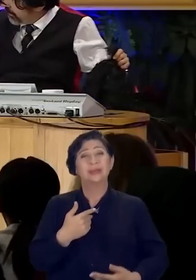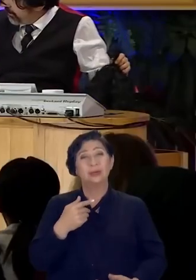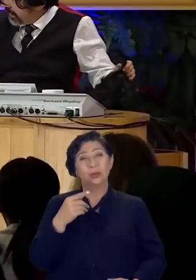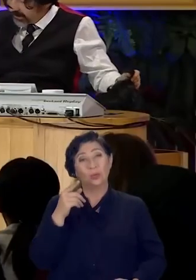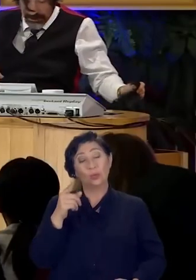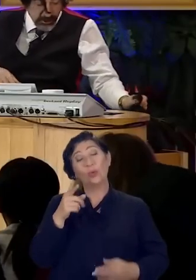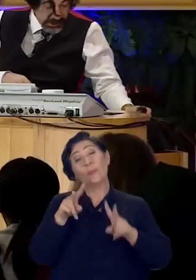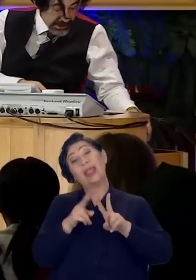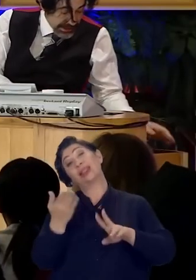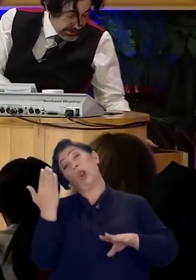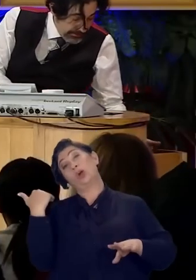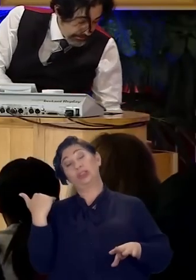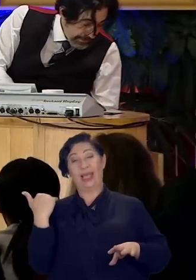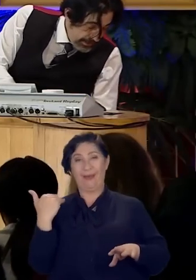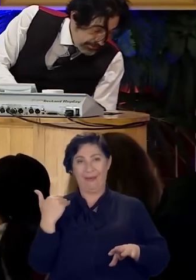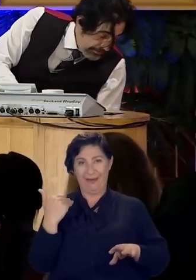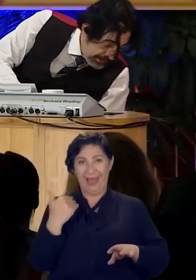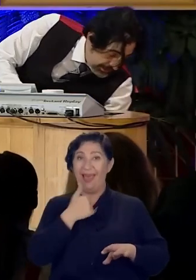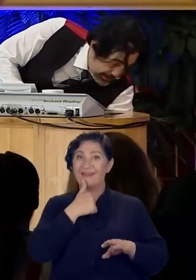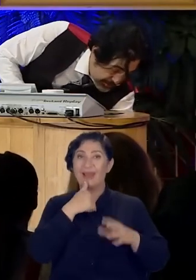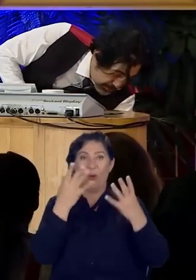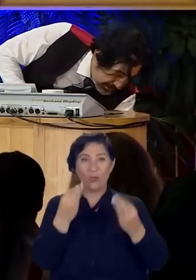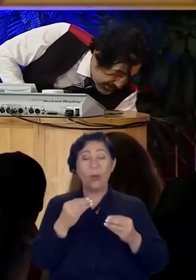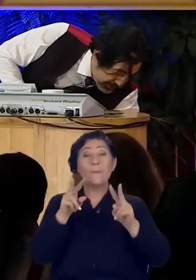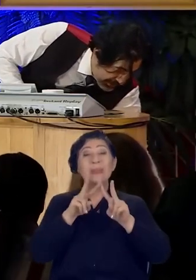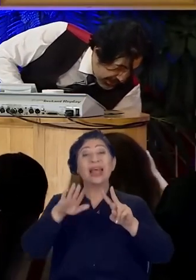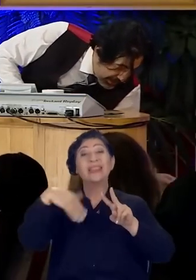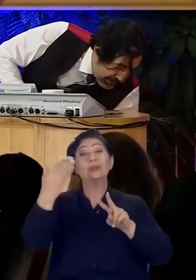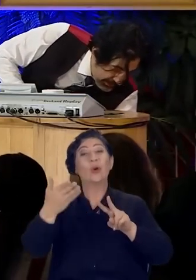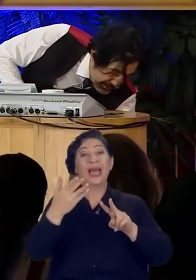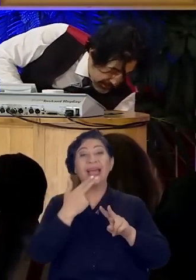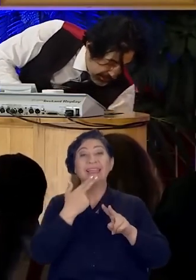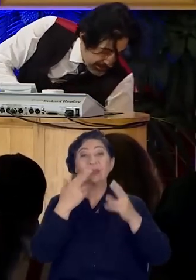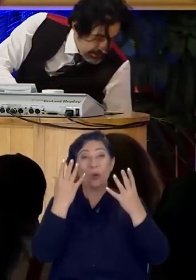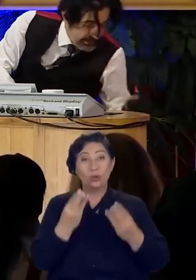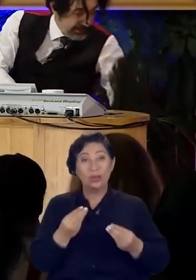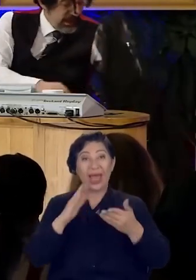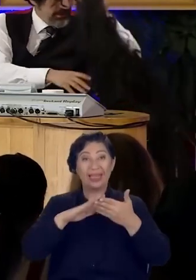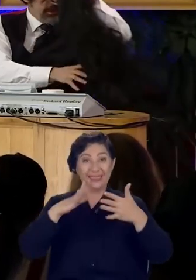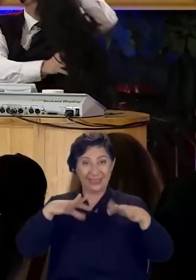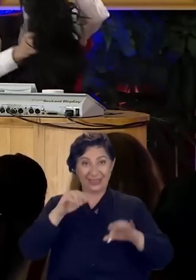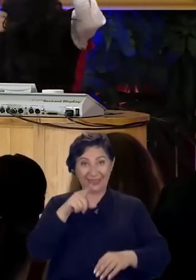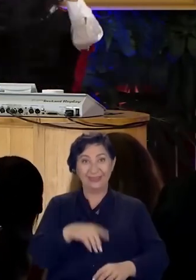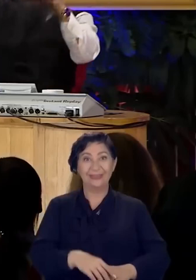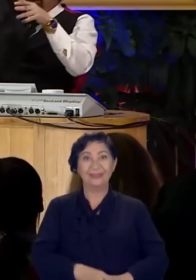halim. Milattan öncesi halim. Milattan sonrası için de arkadaşlar